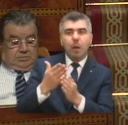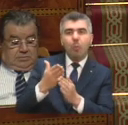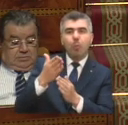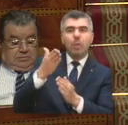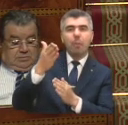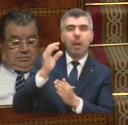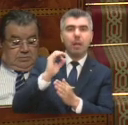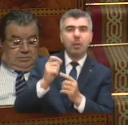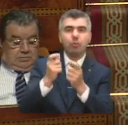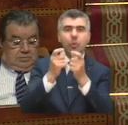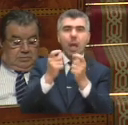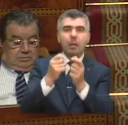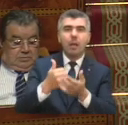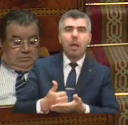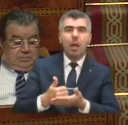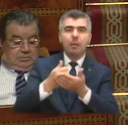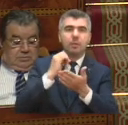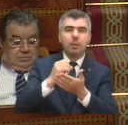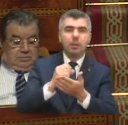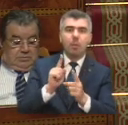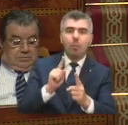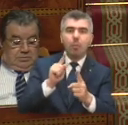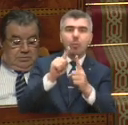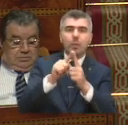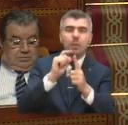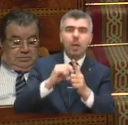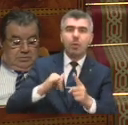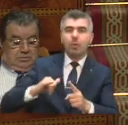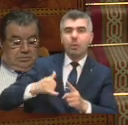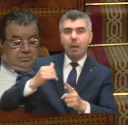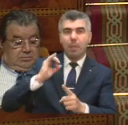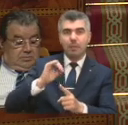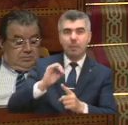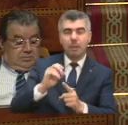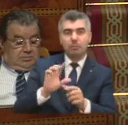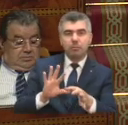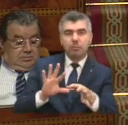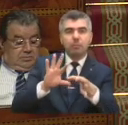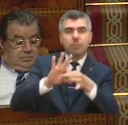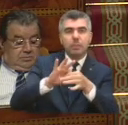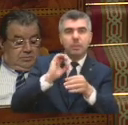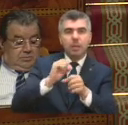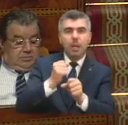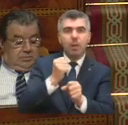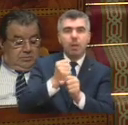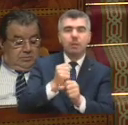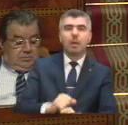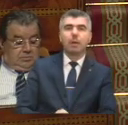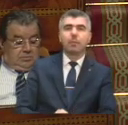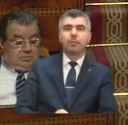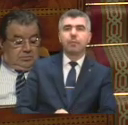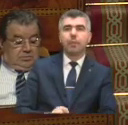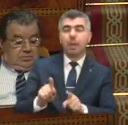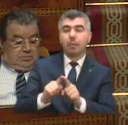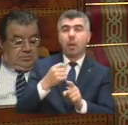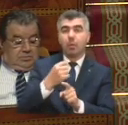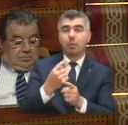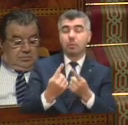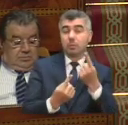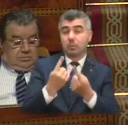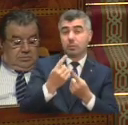يكون كيتمشى باش يوجه الشباب اللي في اتجاه انهم يندمجوا في سوق الشغل؟ سيد الوزير،